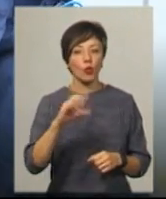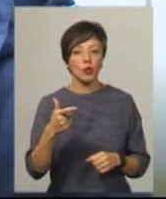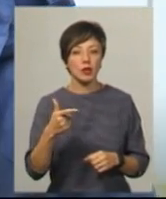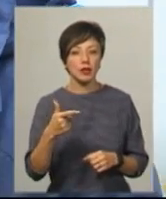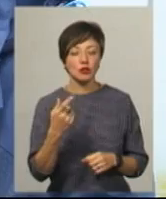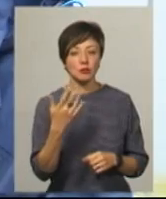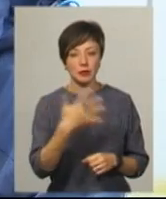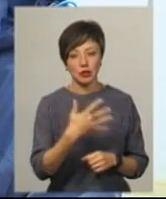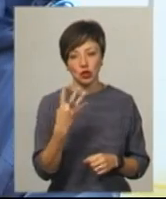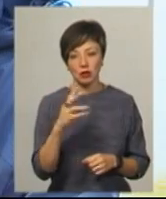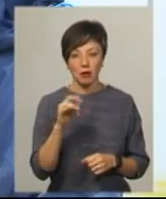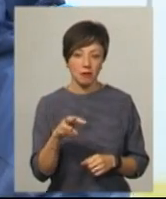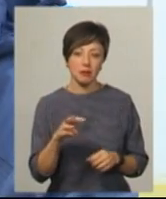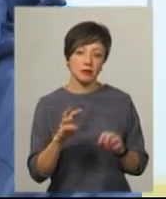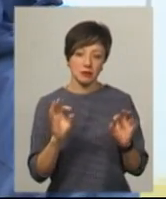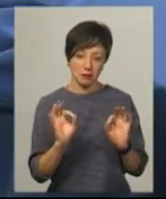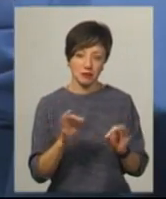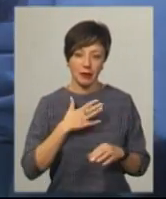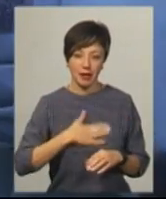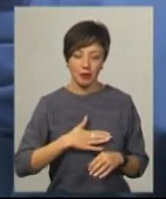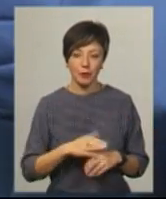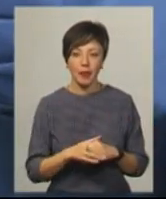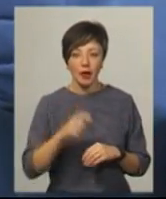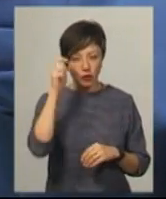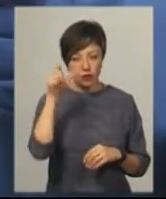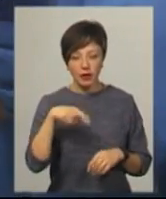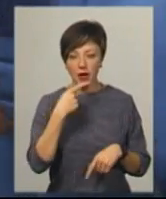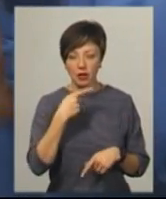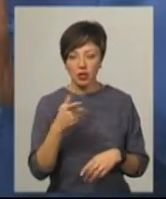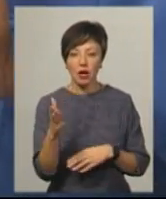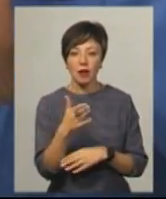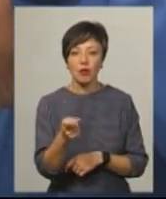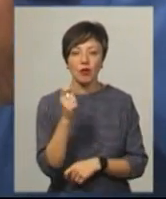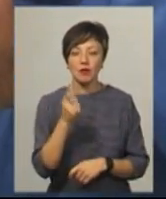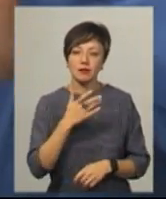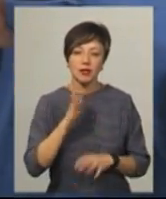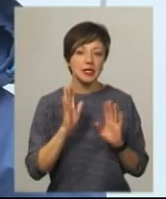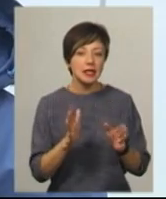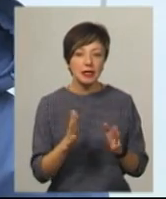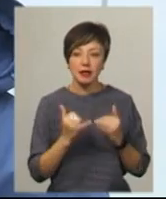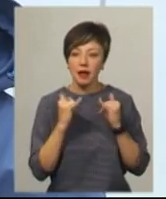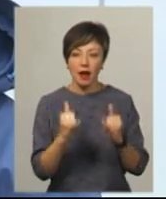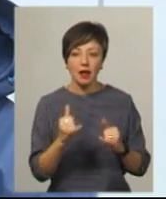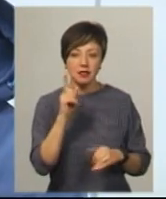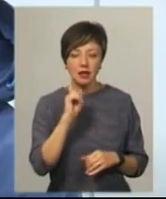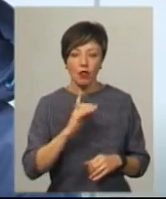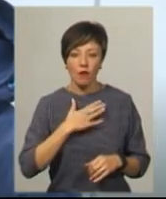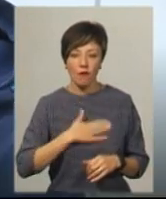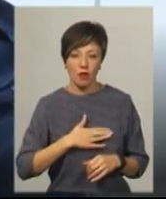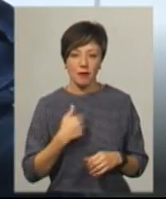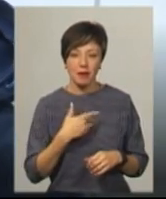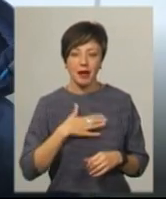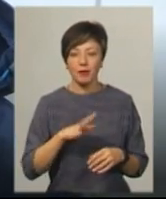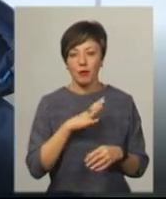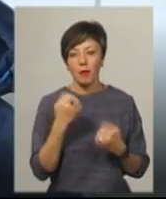54 грами. Ну, такі великі, але приємно. Чоловік запевняє, ловить рибу виключно заради задоволення. Воно приємно, як